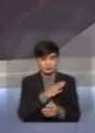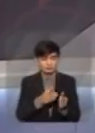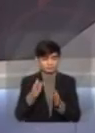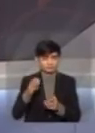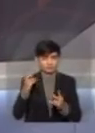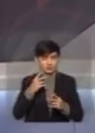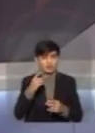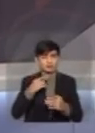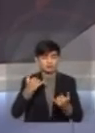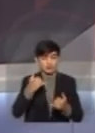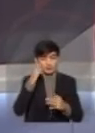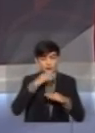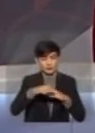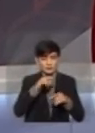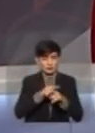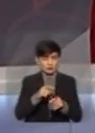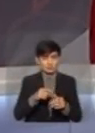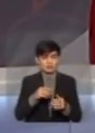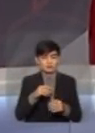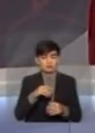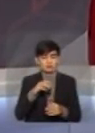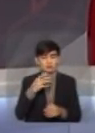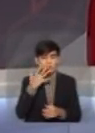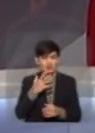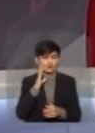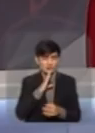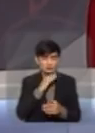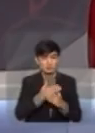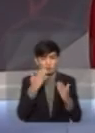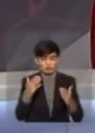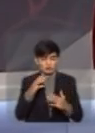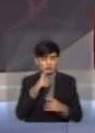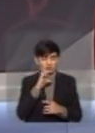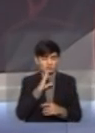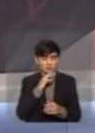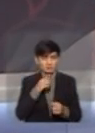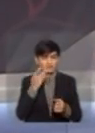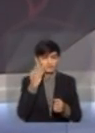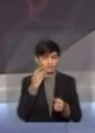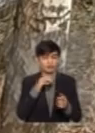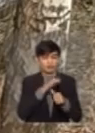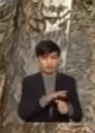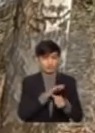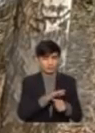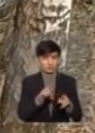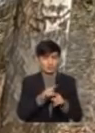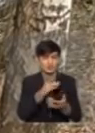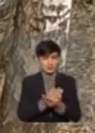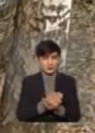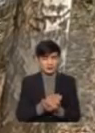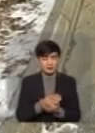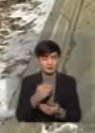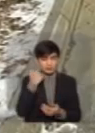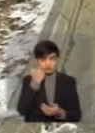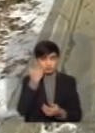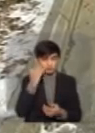Өйткені елімізде әр күн сайын 5 әйел зорлық көреді дейді олар. Алдымен аңдатпа. Ұят болады.